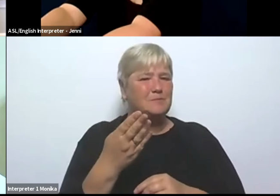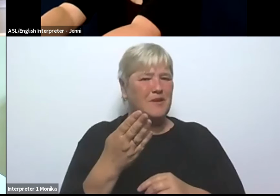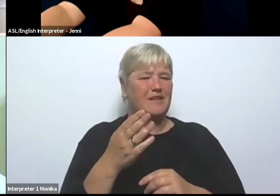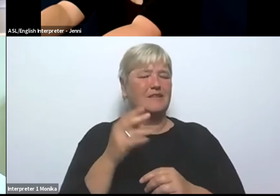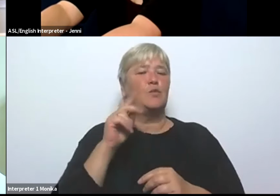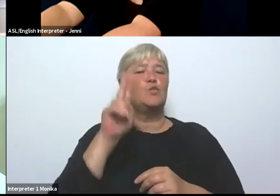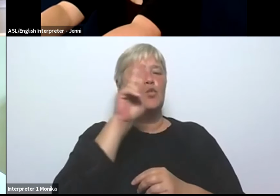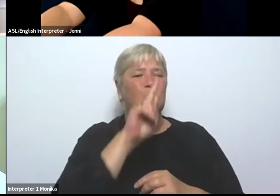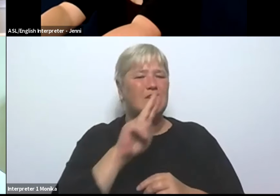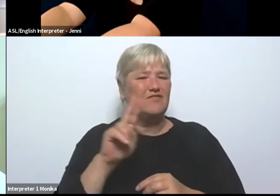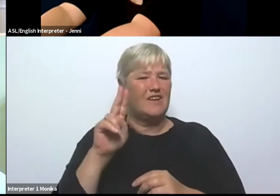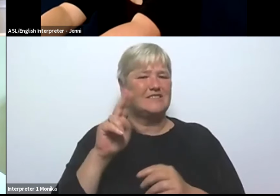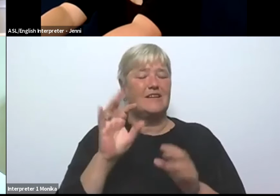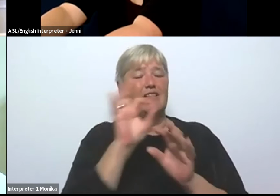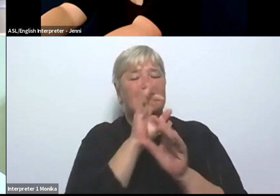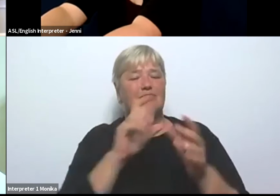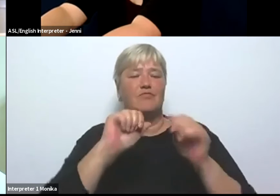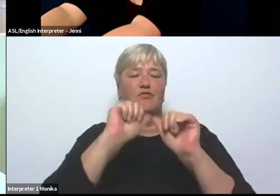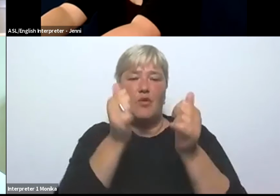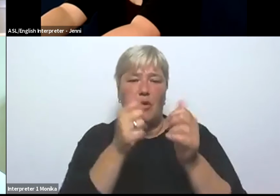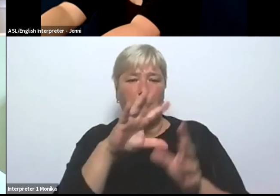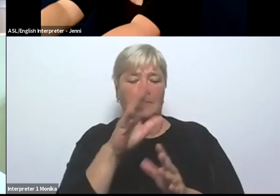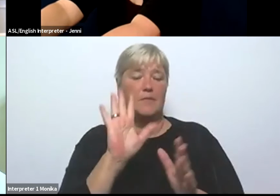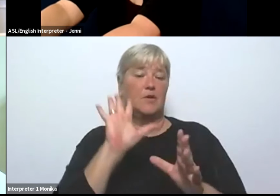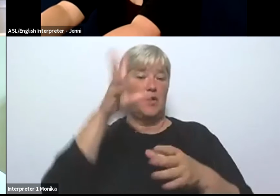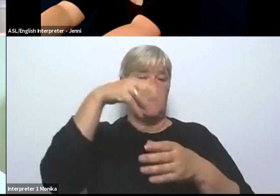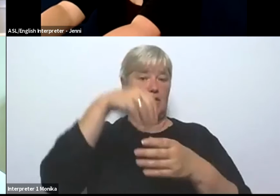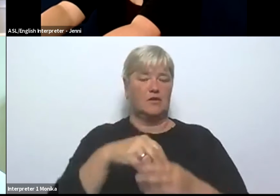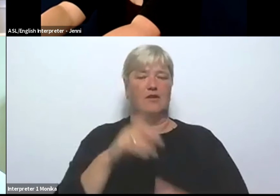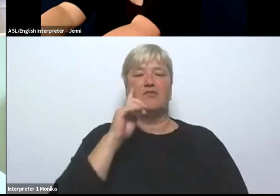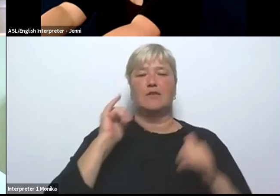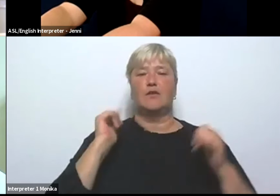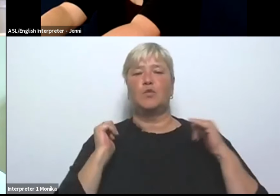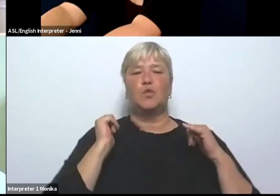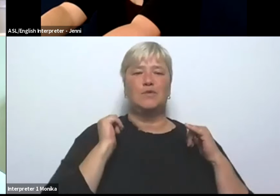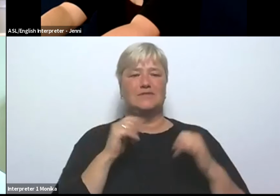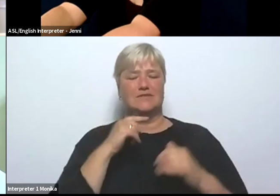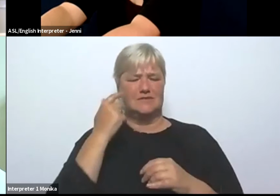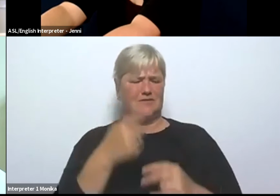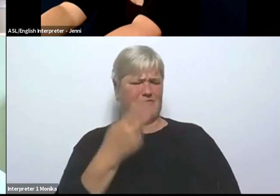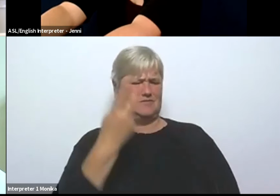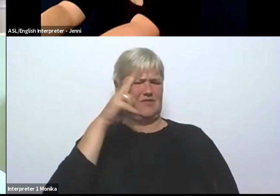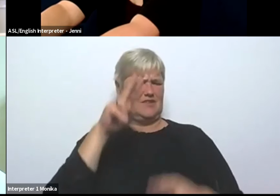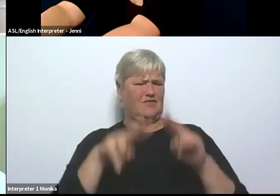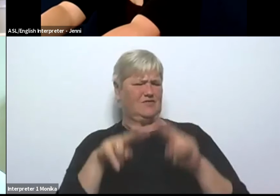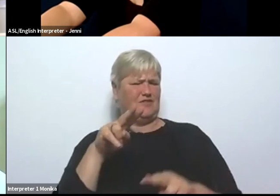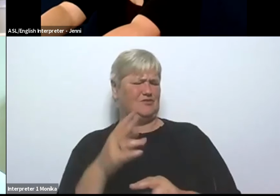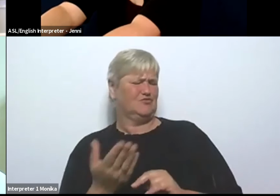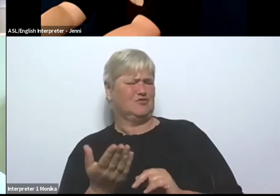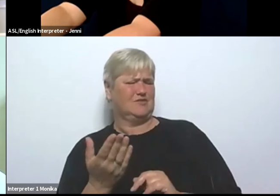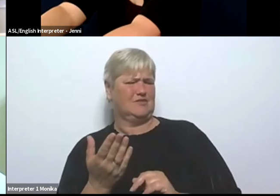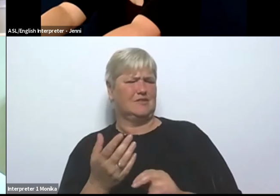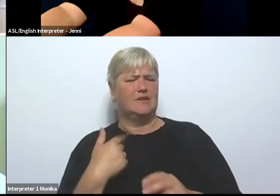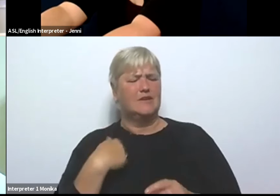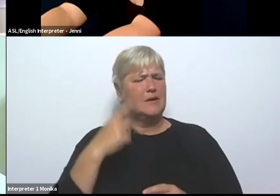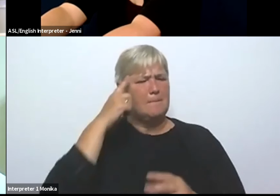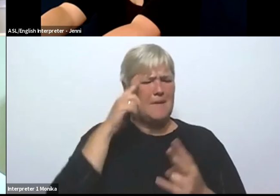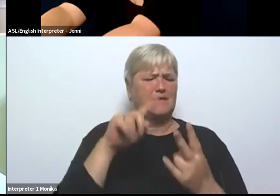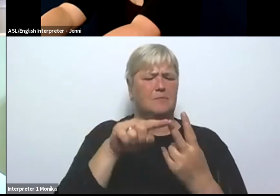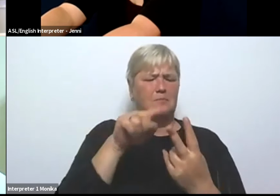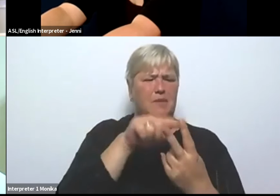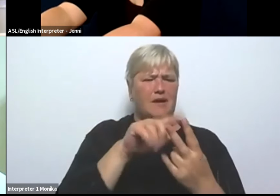gehören zusammen. Auch wenn jetzt die Puristen wieder sagen, das sind zwei verschiedene Dinge. Ja. Meiner Meinung nach gehören diese beiden